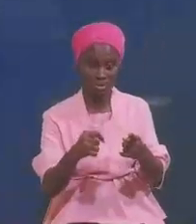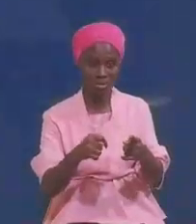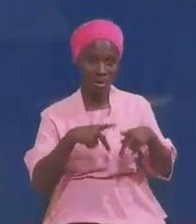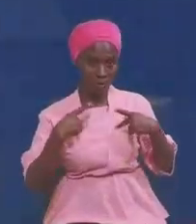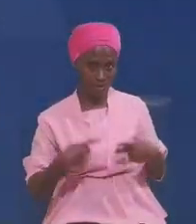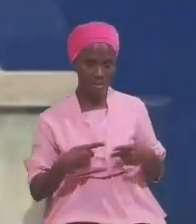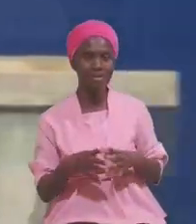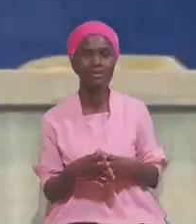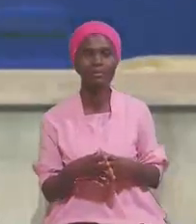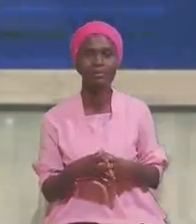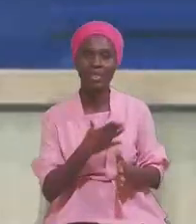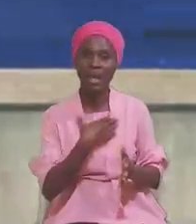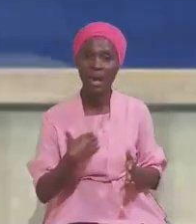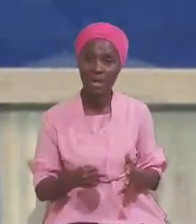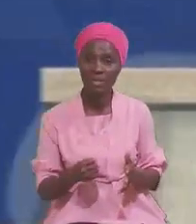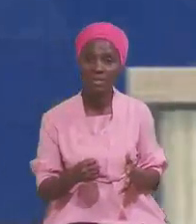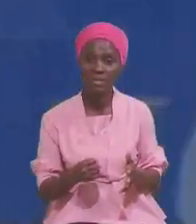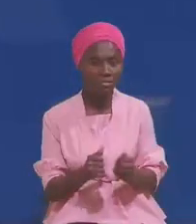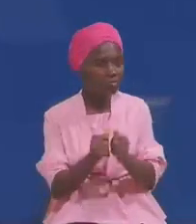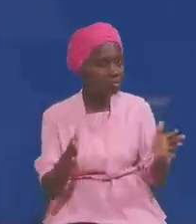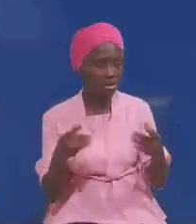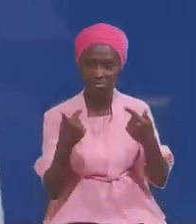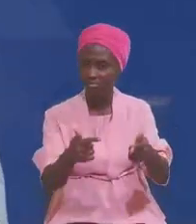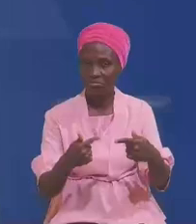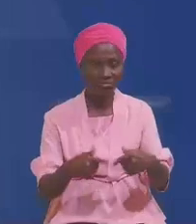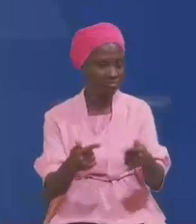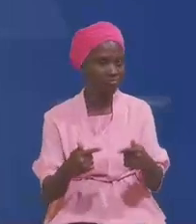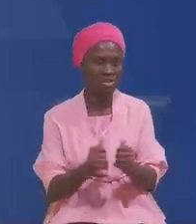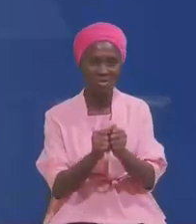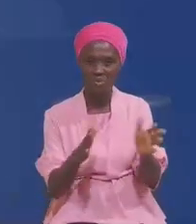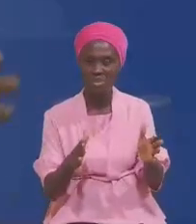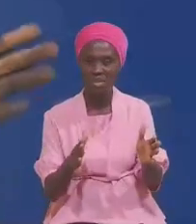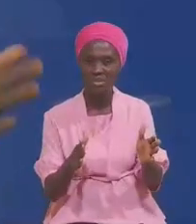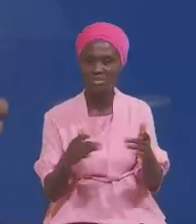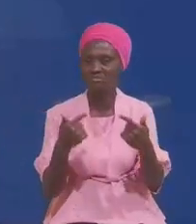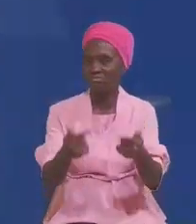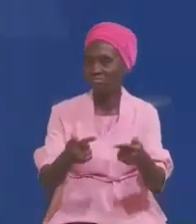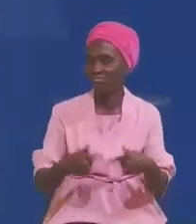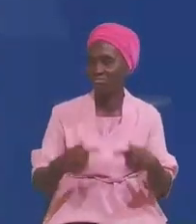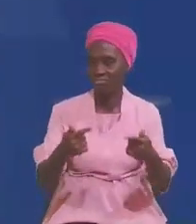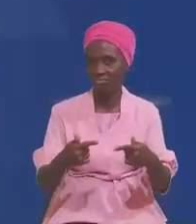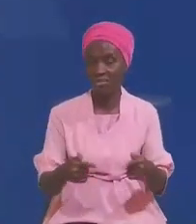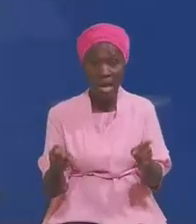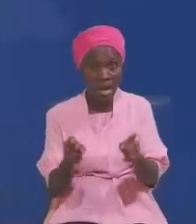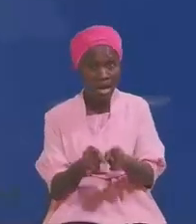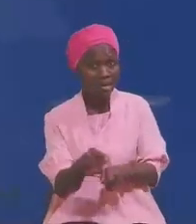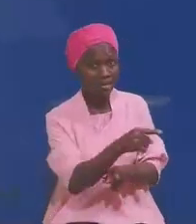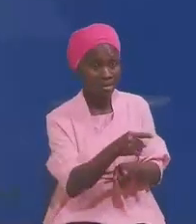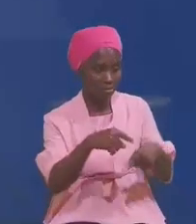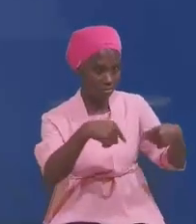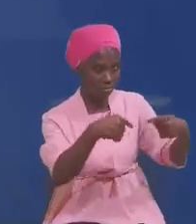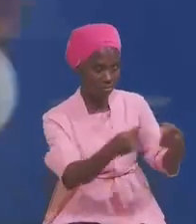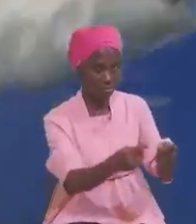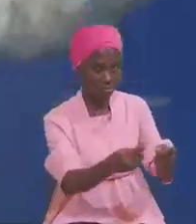sacrificateur. Et sans argument, et sans consultation, comme ils allaient, ils